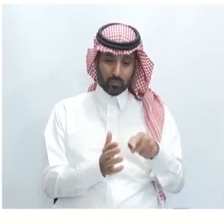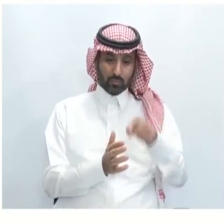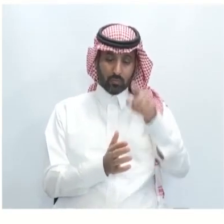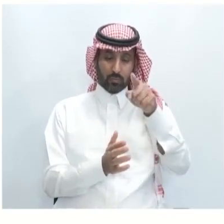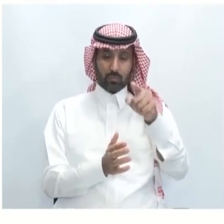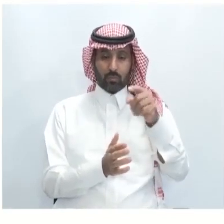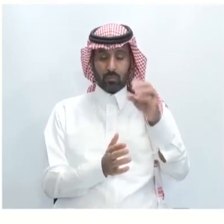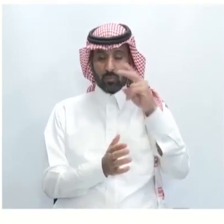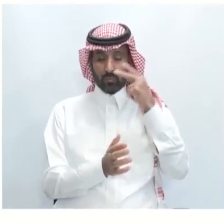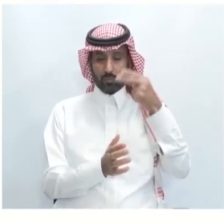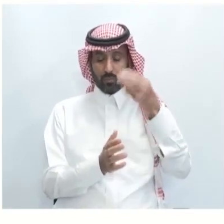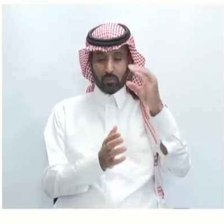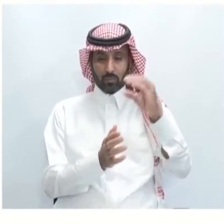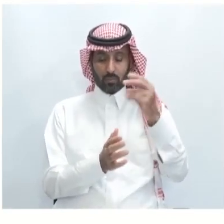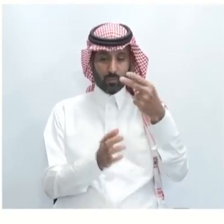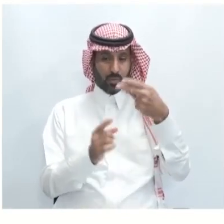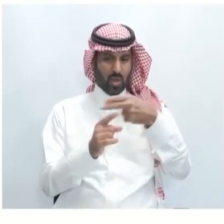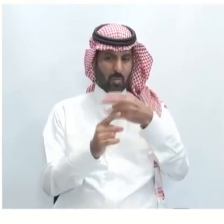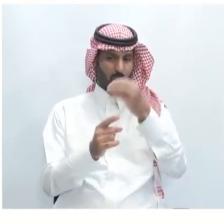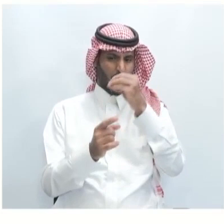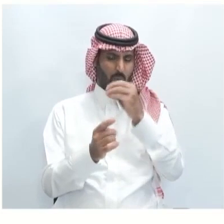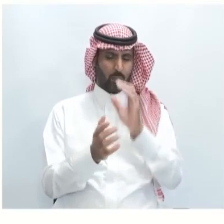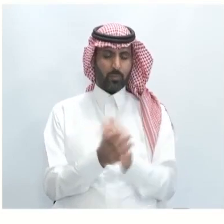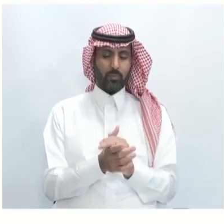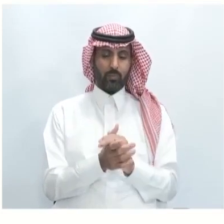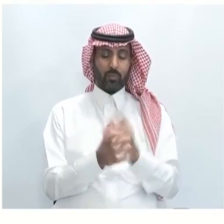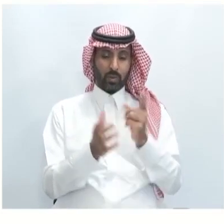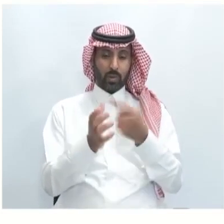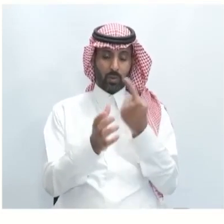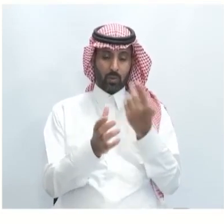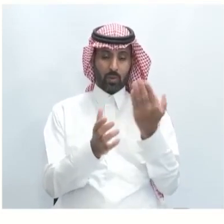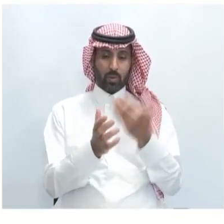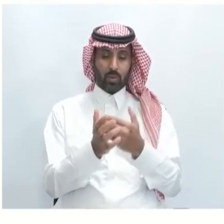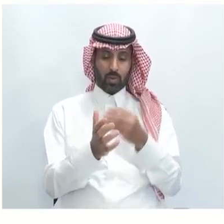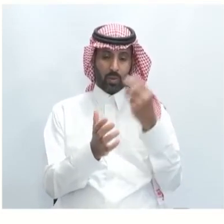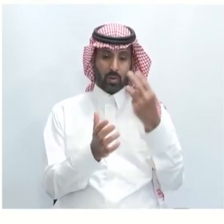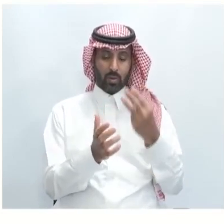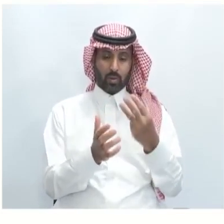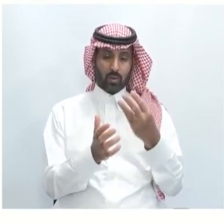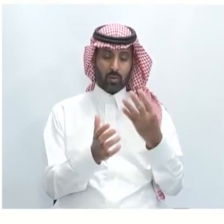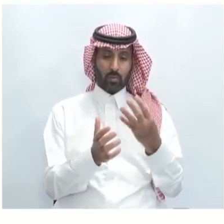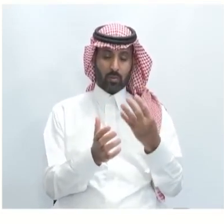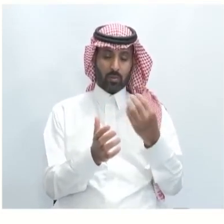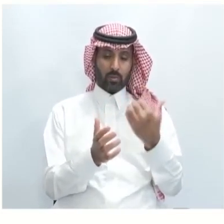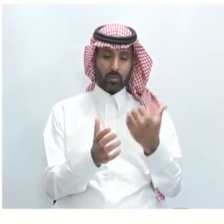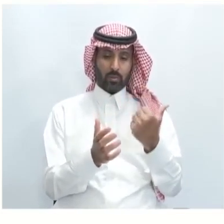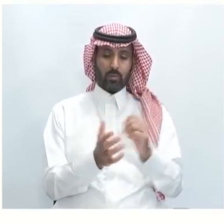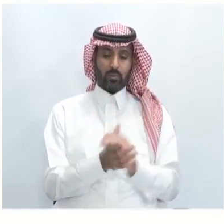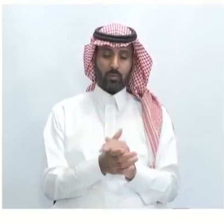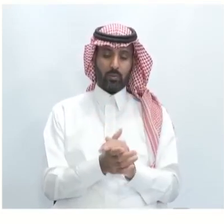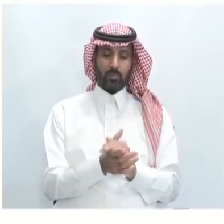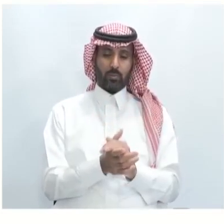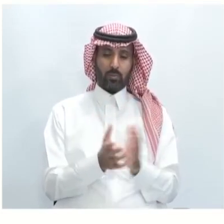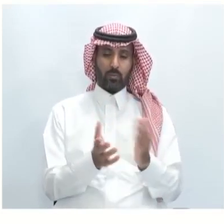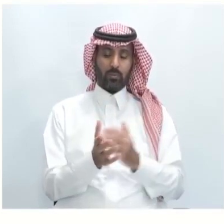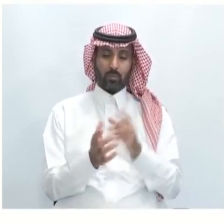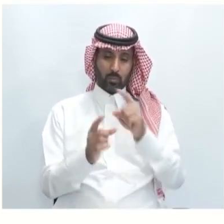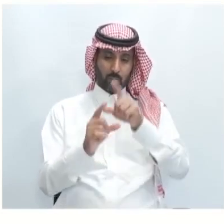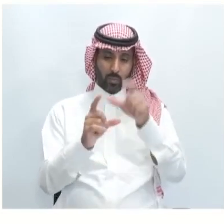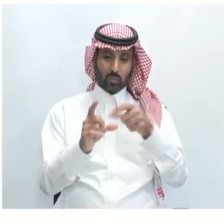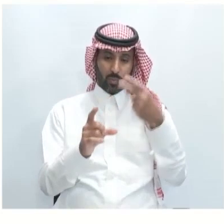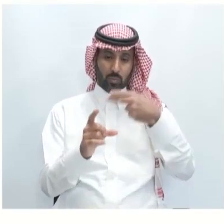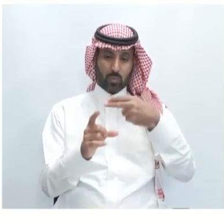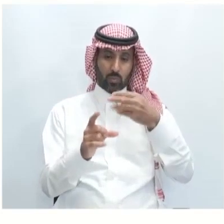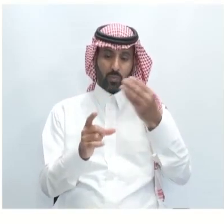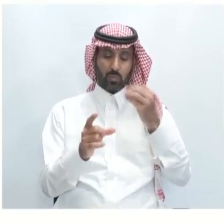الكربونيل لاحظ ماذا يوجد لدي في هذه الذره الاولى هذه الذره الثانيه الثالثه الرابع الخامسه السادسه مجموعه